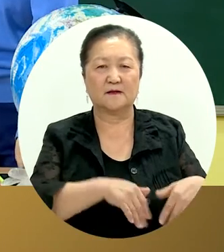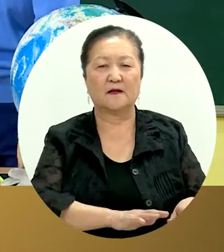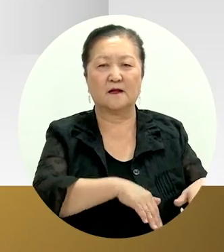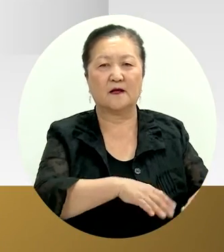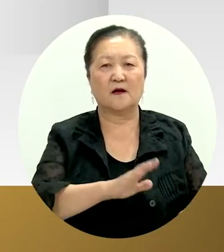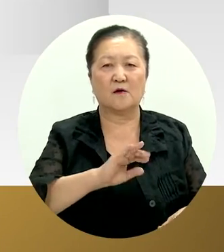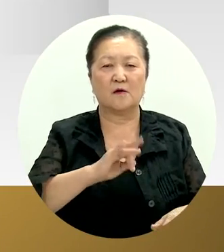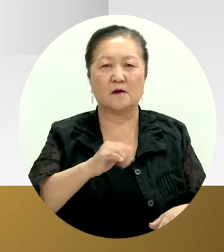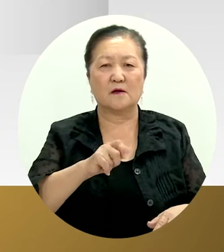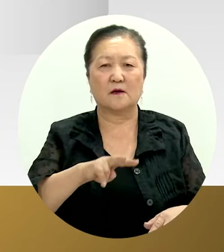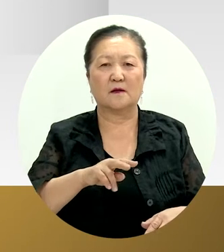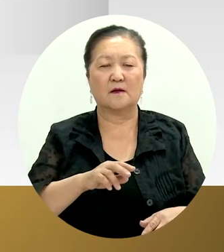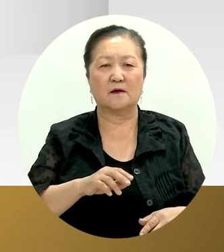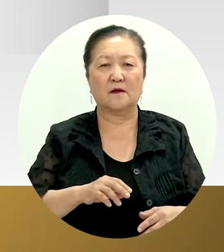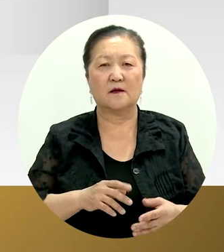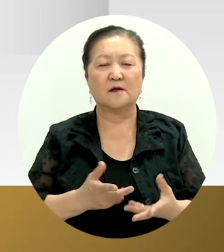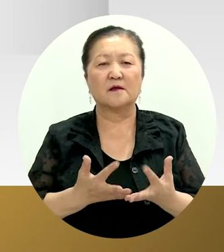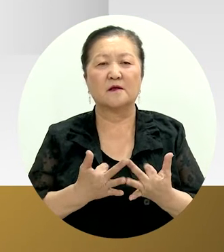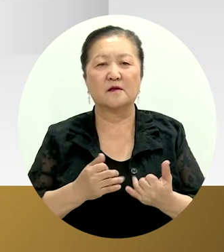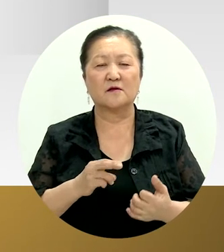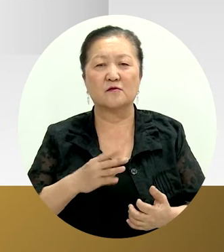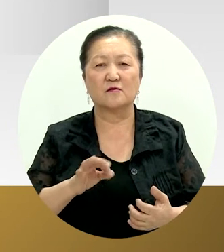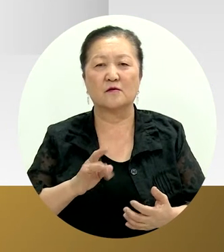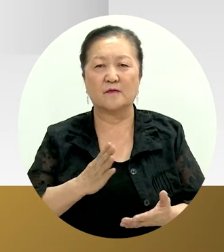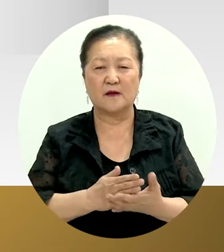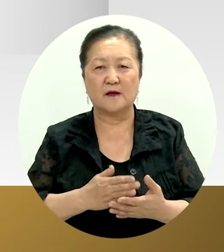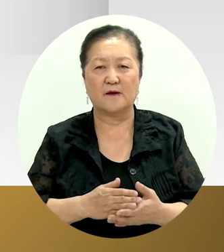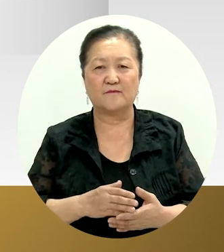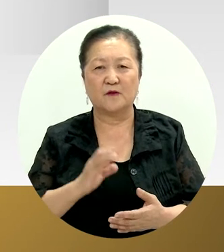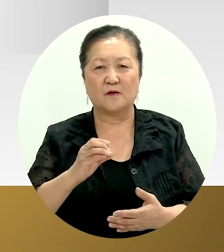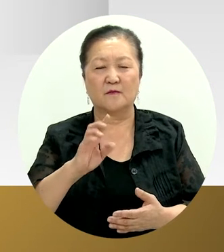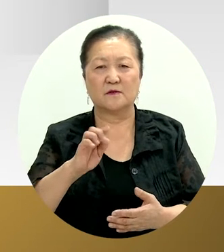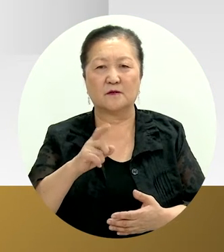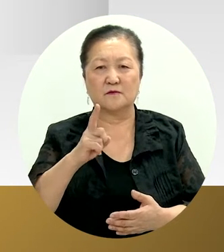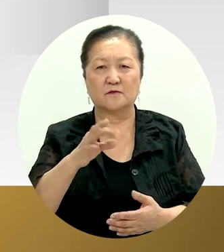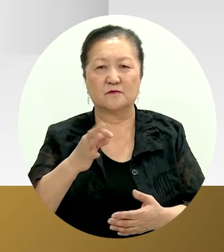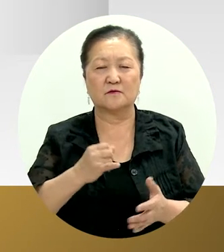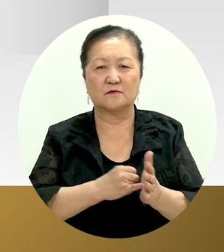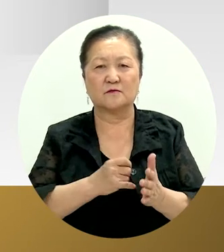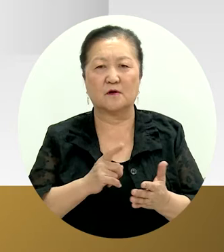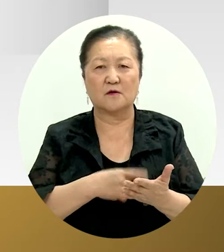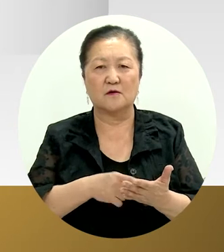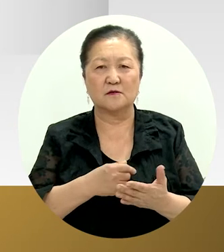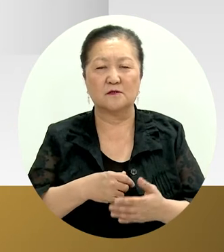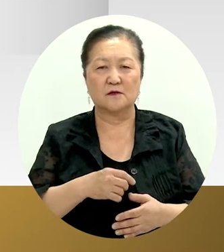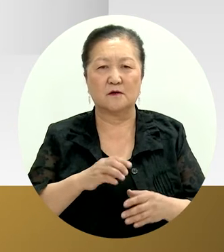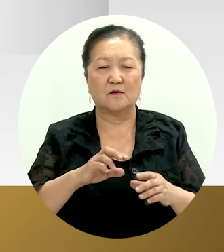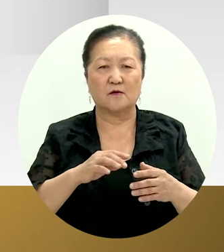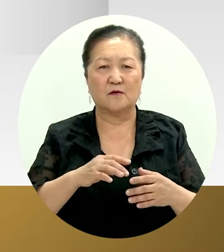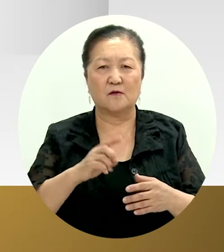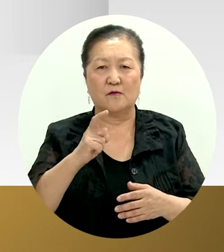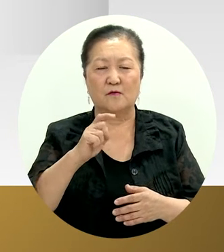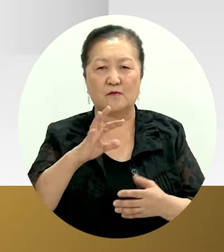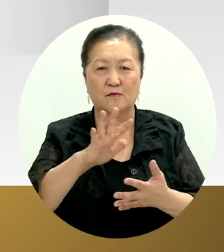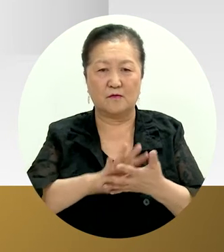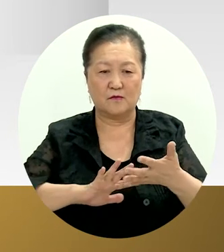маань за дараах төрлүүдтэй байх нэ. Тэгэхээр сурагчийнхаа 106 дараа үзнэ. Хүснэг 5-1-ийг ажиглаад